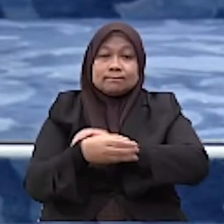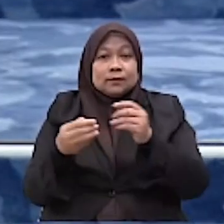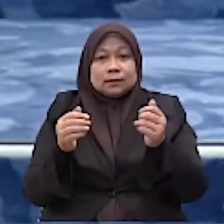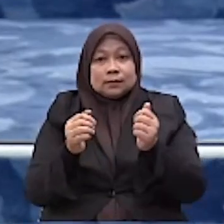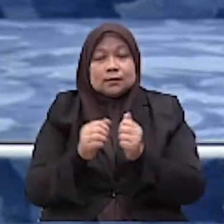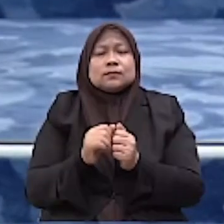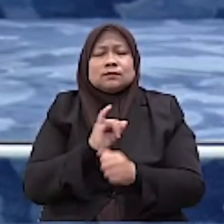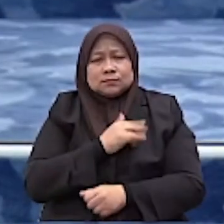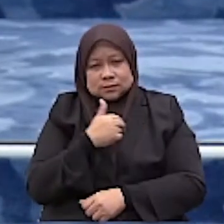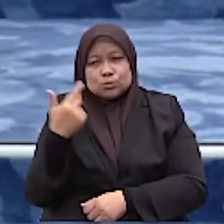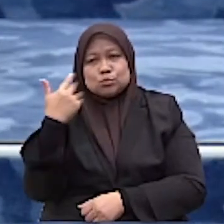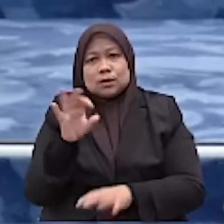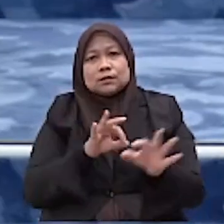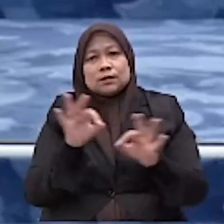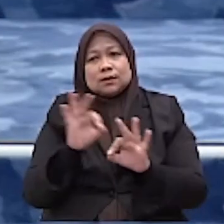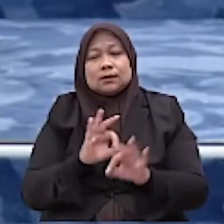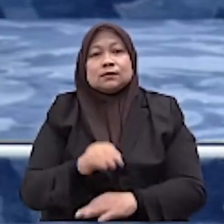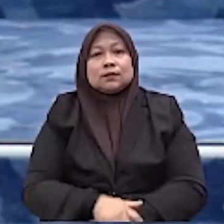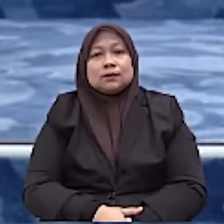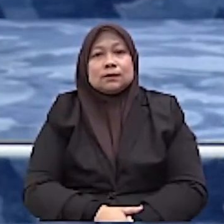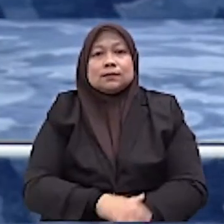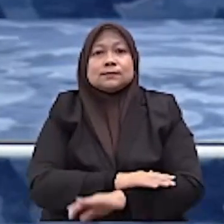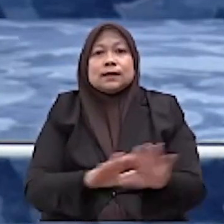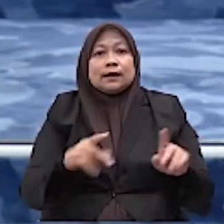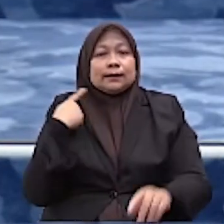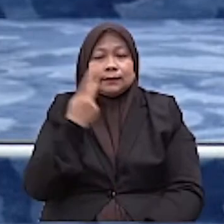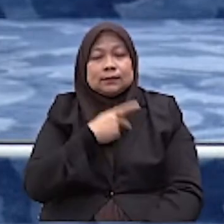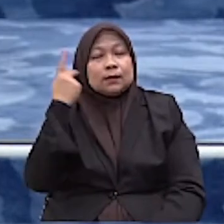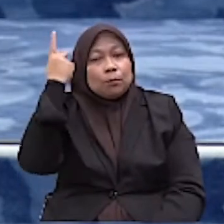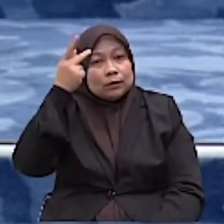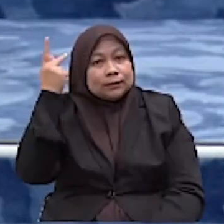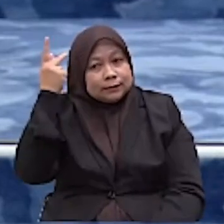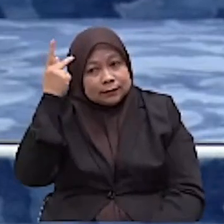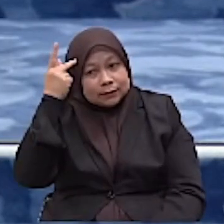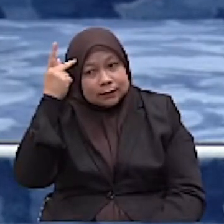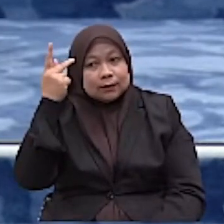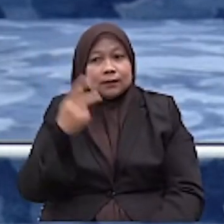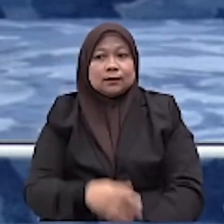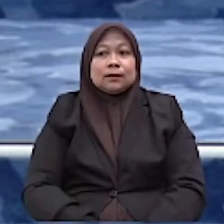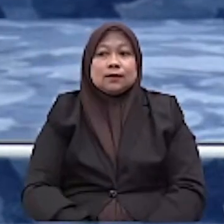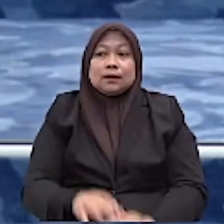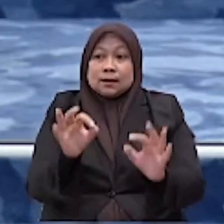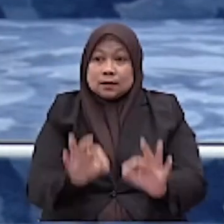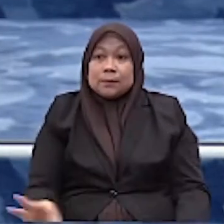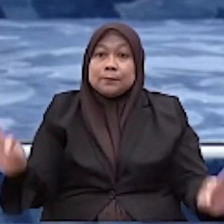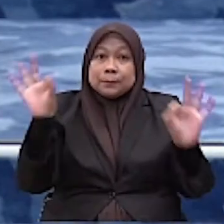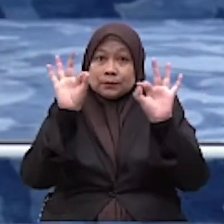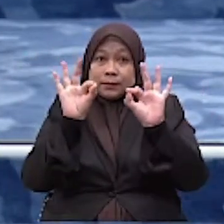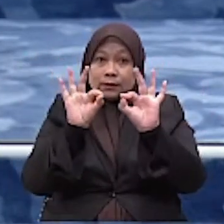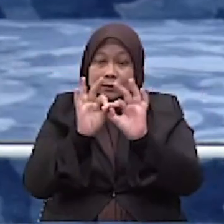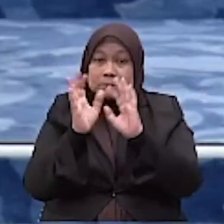Jelaskan bagi saya jangan kita politikkan kepentingan hubungan Malaysia Indonesia